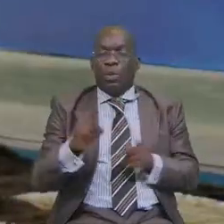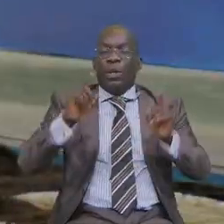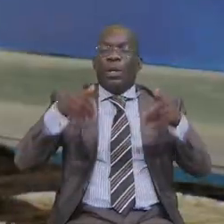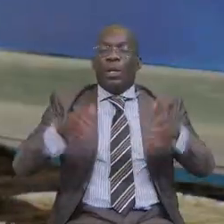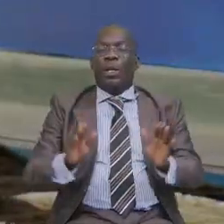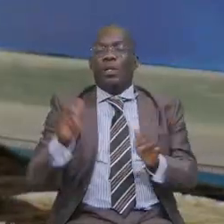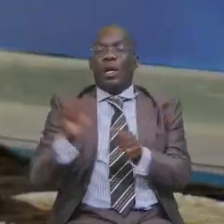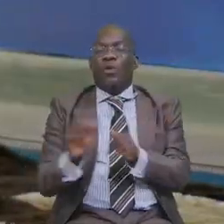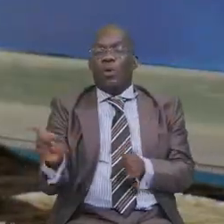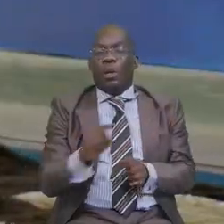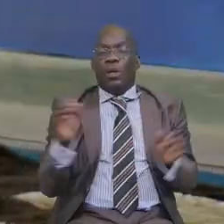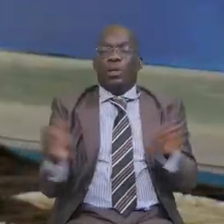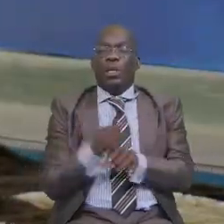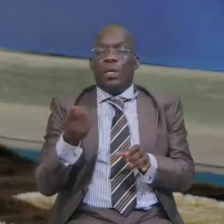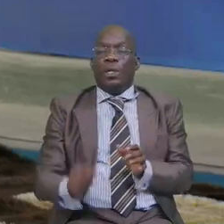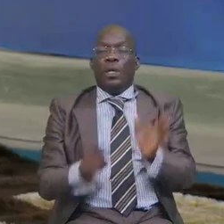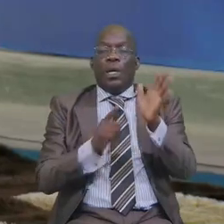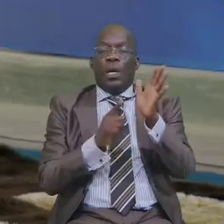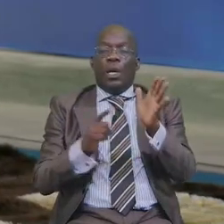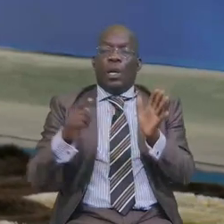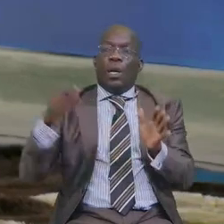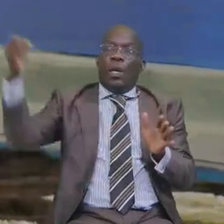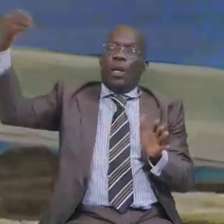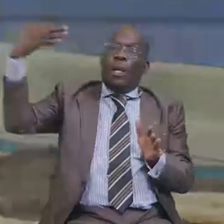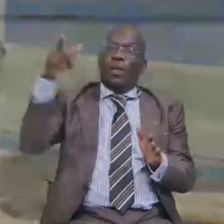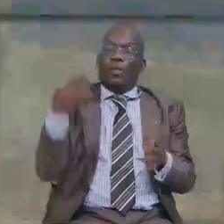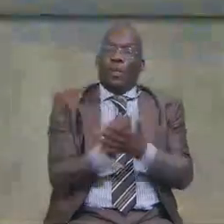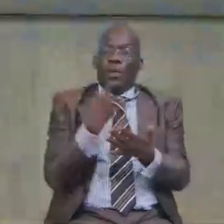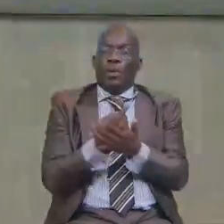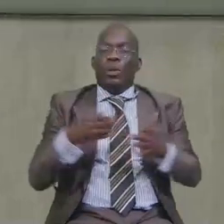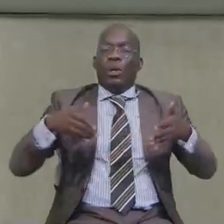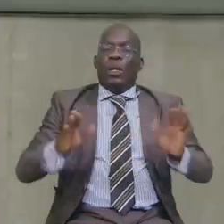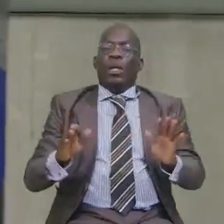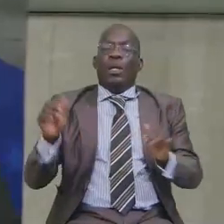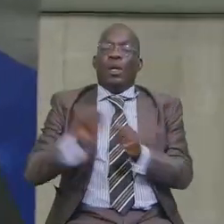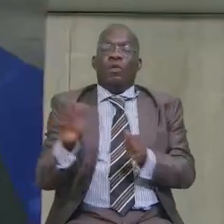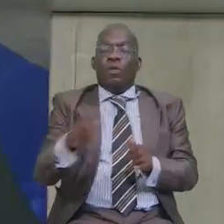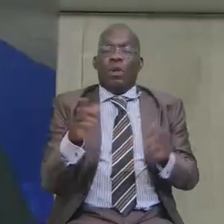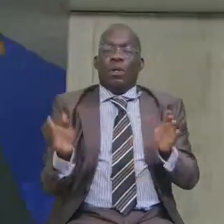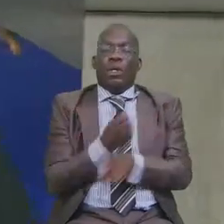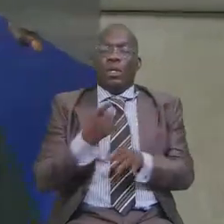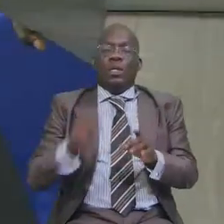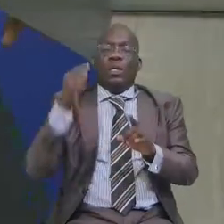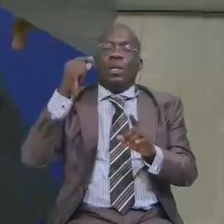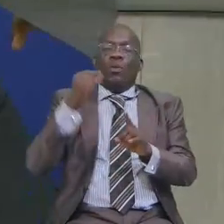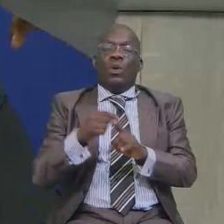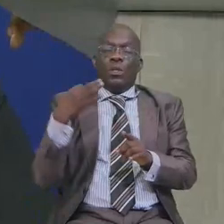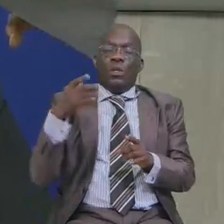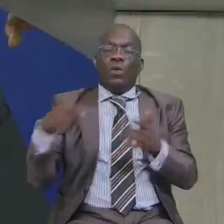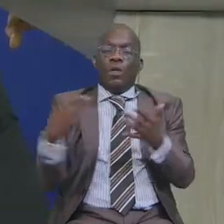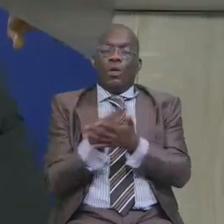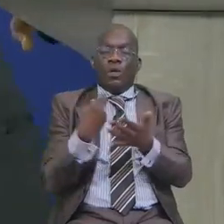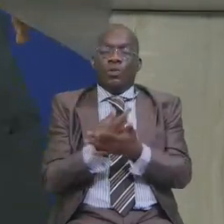prenne la torche de l'évangile, que chacun prenne le message de l'évangile et aille